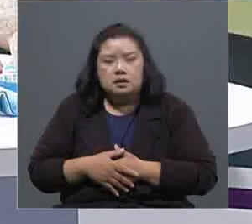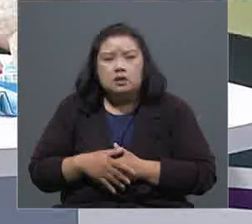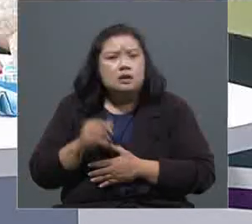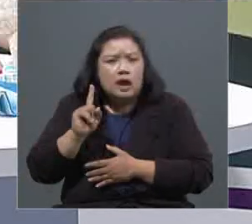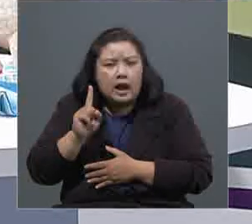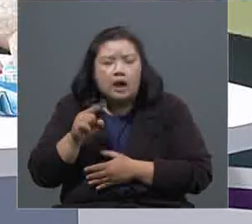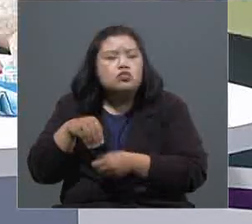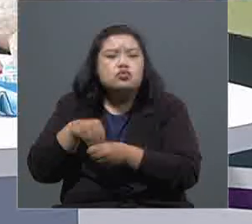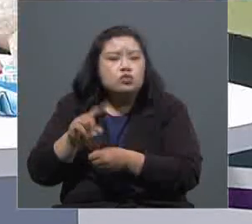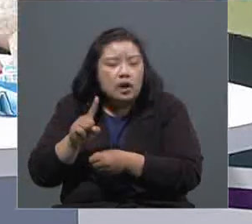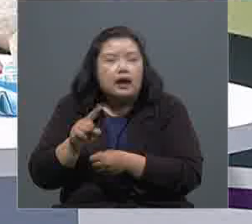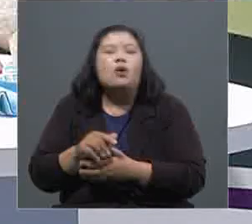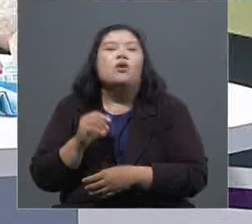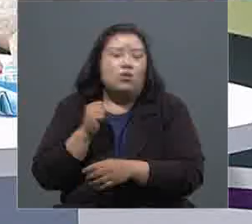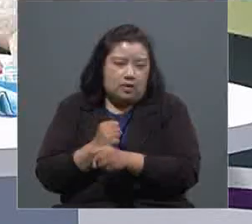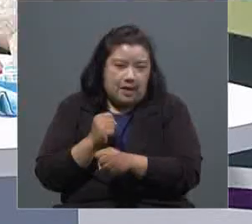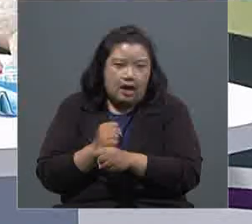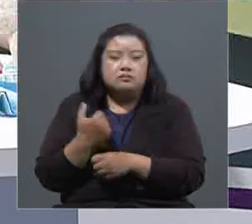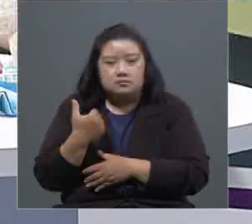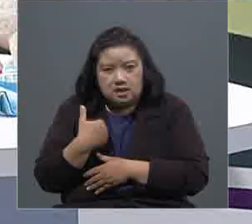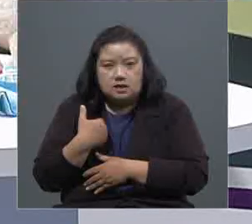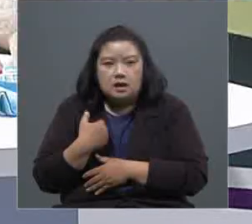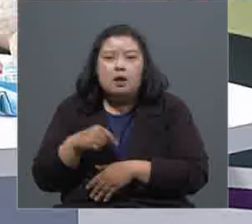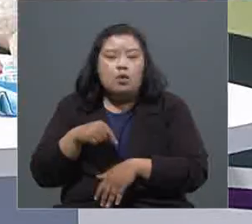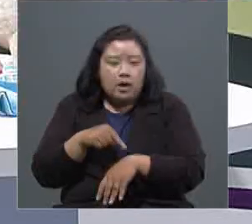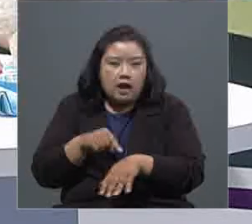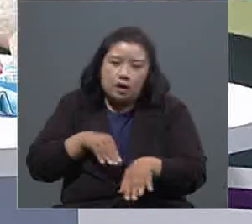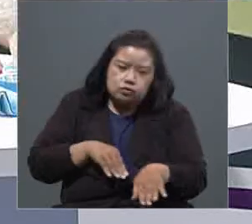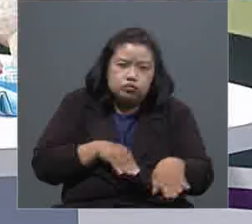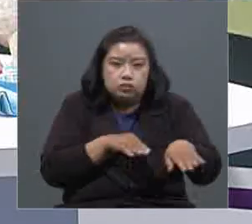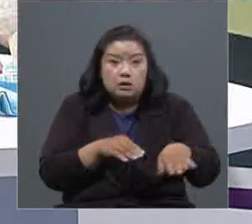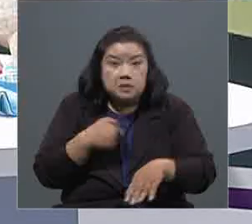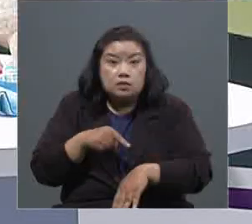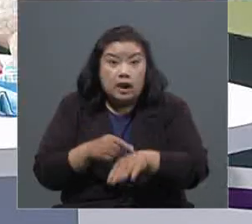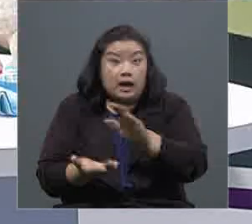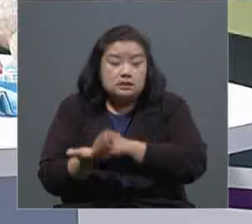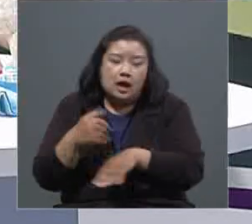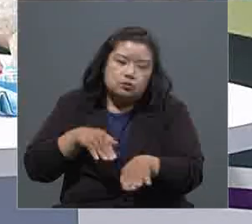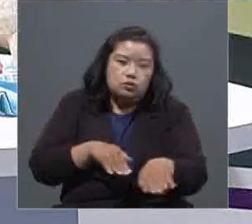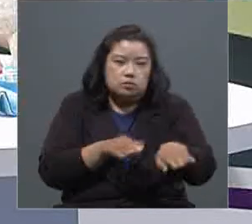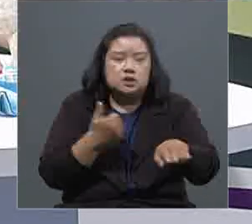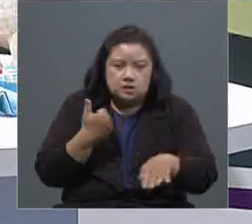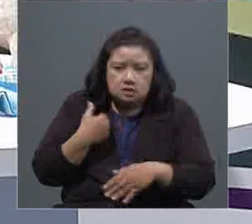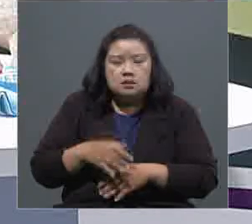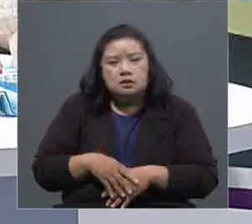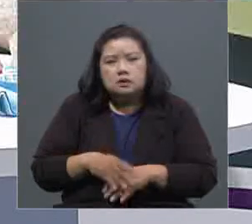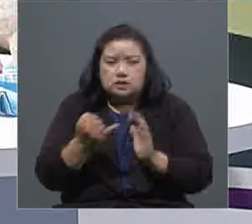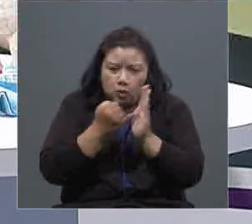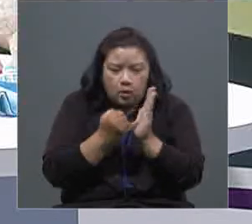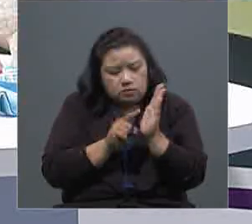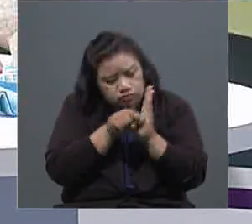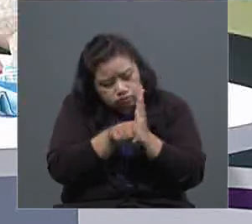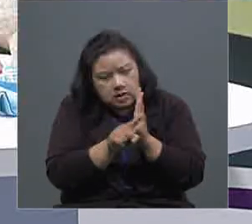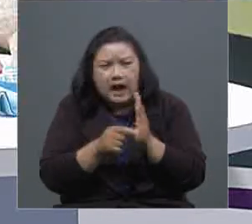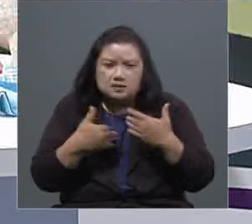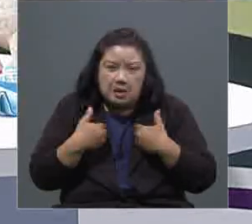ระหว่างการเดินทางบางคนก็เพิ่งเดินทางไปเมื่อเช้านี้นะคะการจราจรบางจุดเนี่ยก็อาจจะสะดวกสบายดีแต่ว่าบางจุด